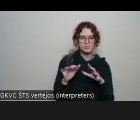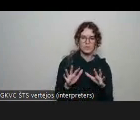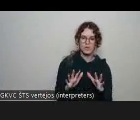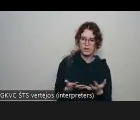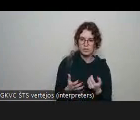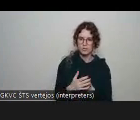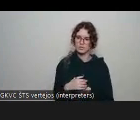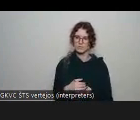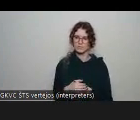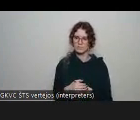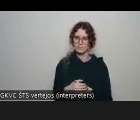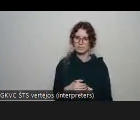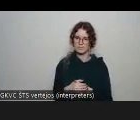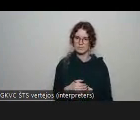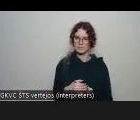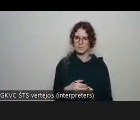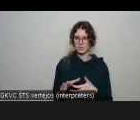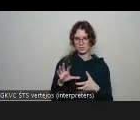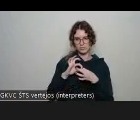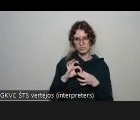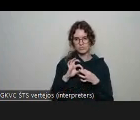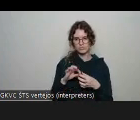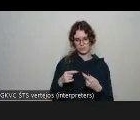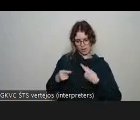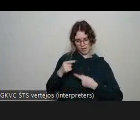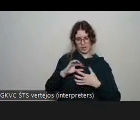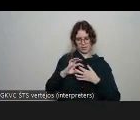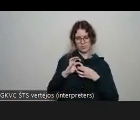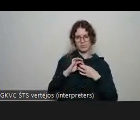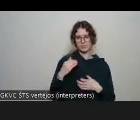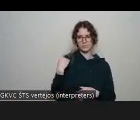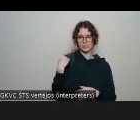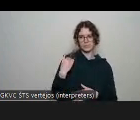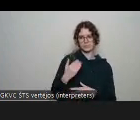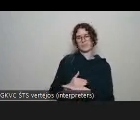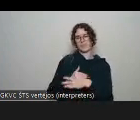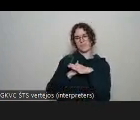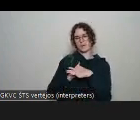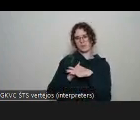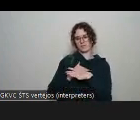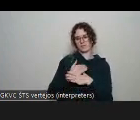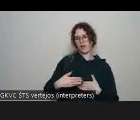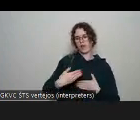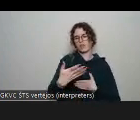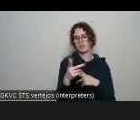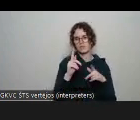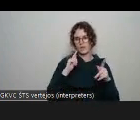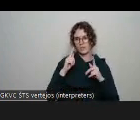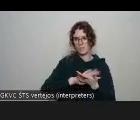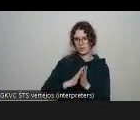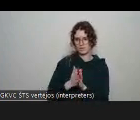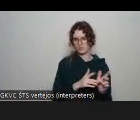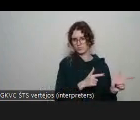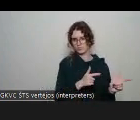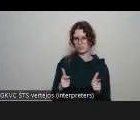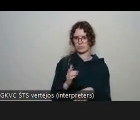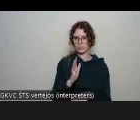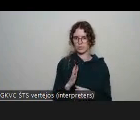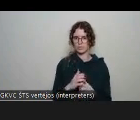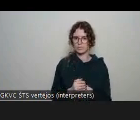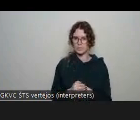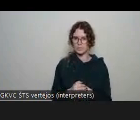problemos. Ir grįžtumas šis iš jūsų pusės mums labai padėtų geriau pasirinkti ateinantiems seminarams.